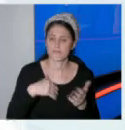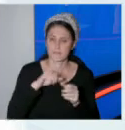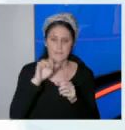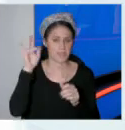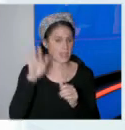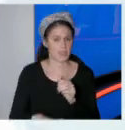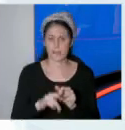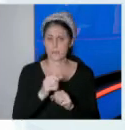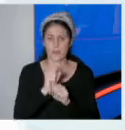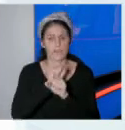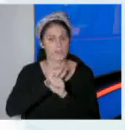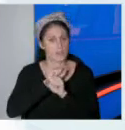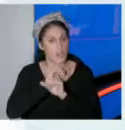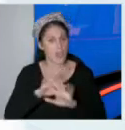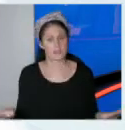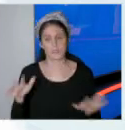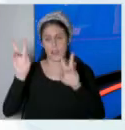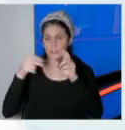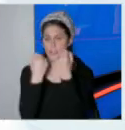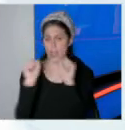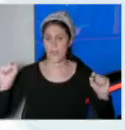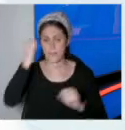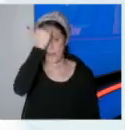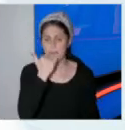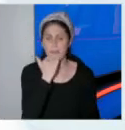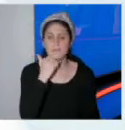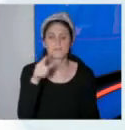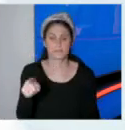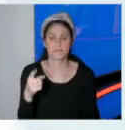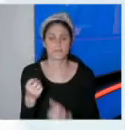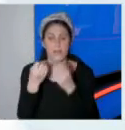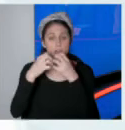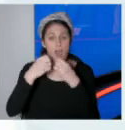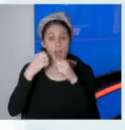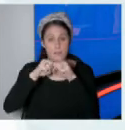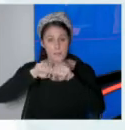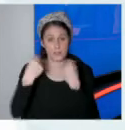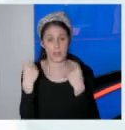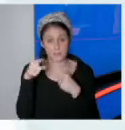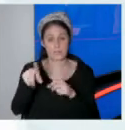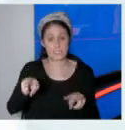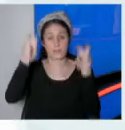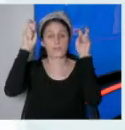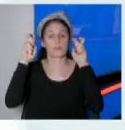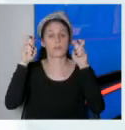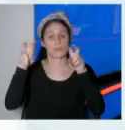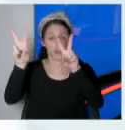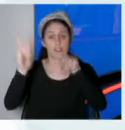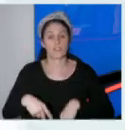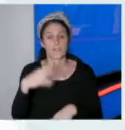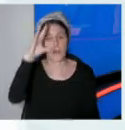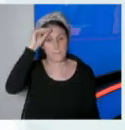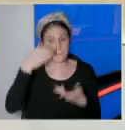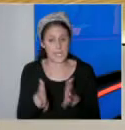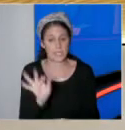לשחרר מחבלים. החרפת משבר הקורונה בעזה מייצרת הזדמנות להשבת הבנים לקבר ישראל, ועל מדינת ישראל